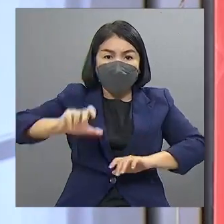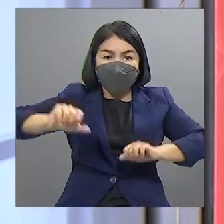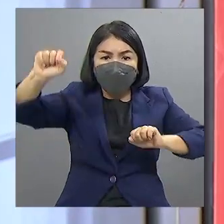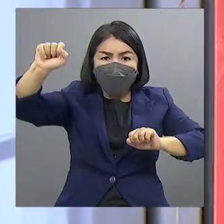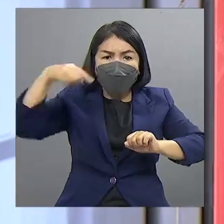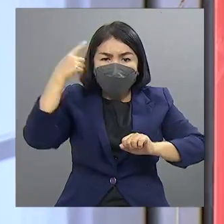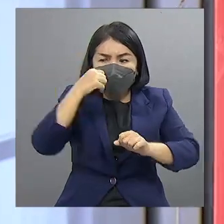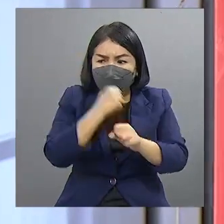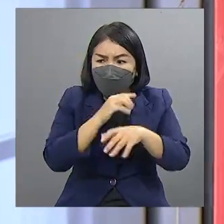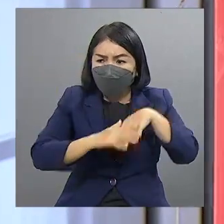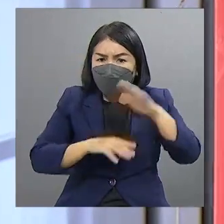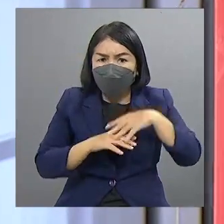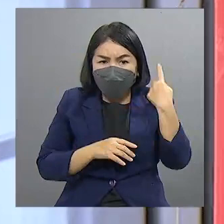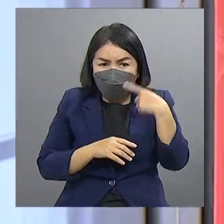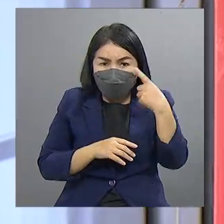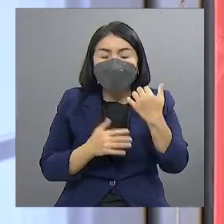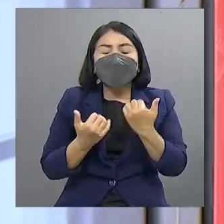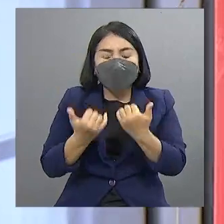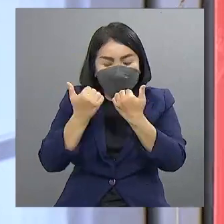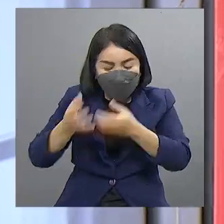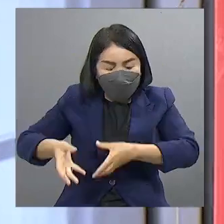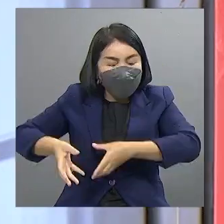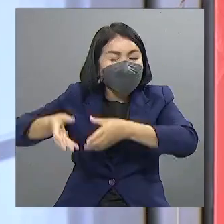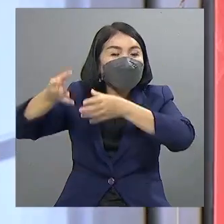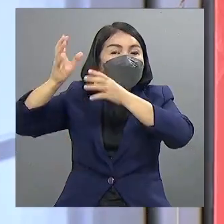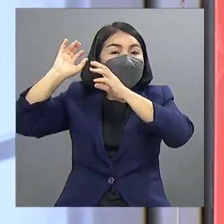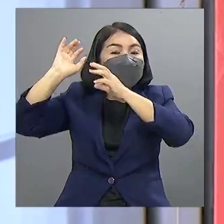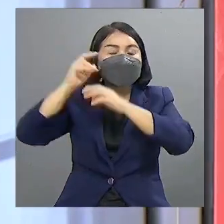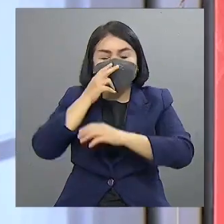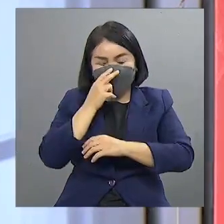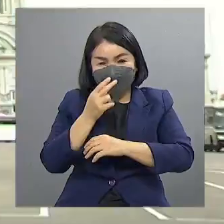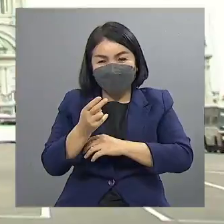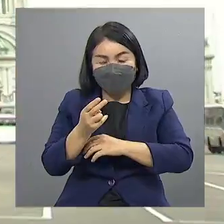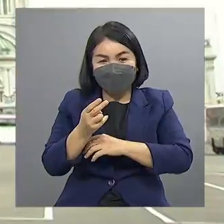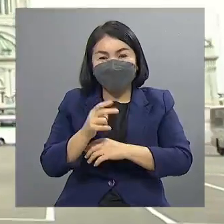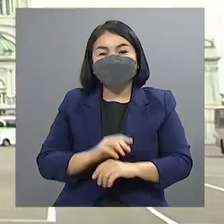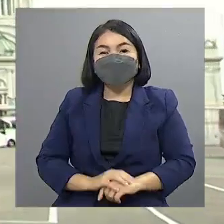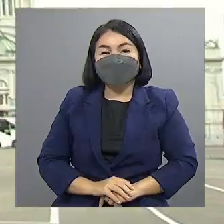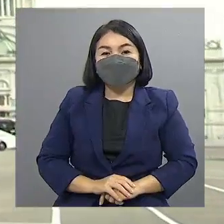นี้ครับเราจะนั่งทานแมชชีนแล้วก็มาชมเรื่องราวเรื่องนี้ไปพร้อมๆกันครับ